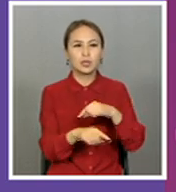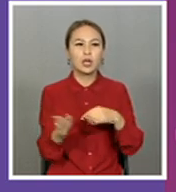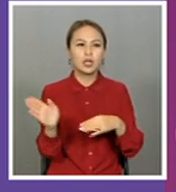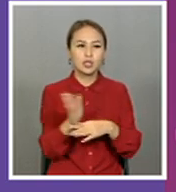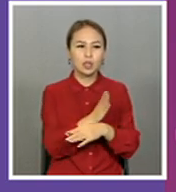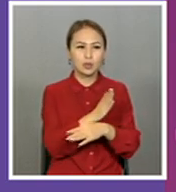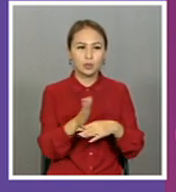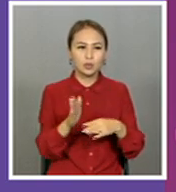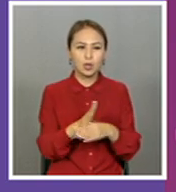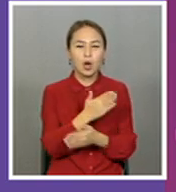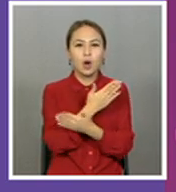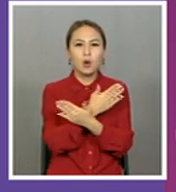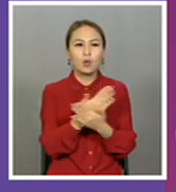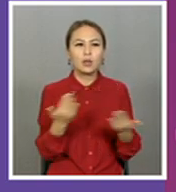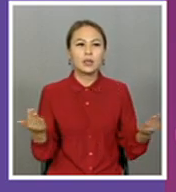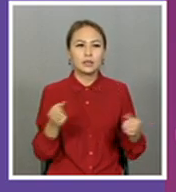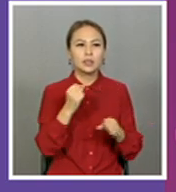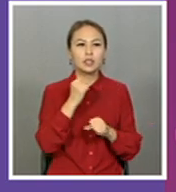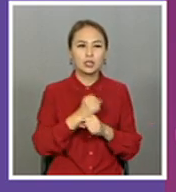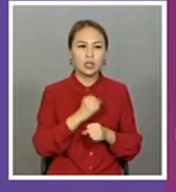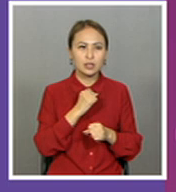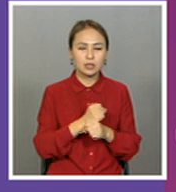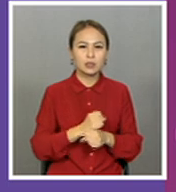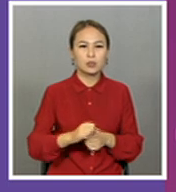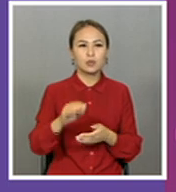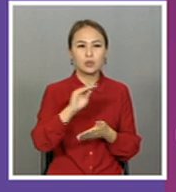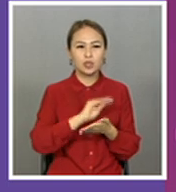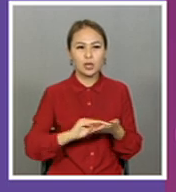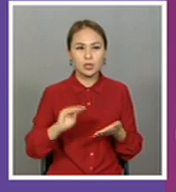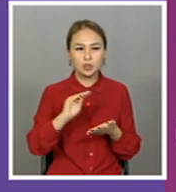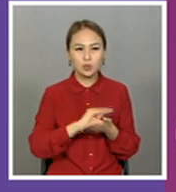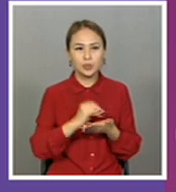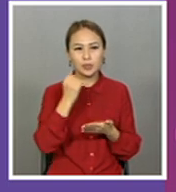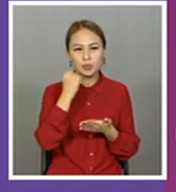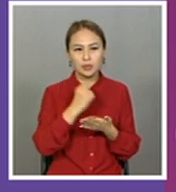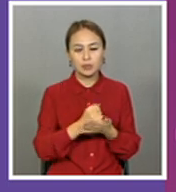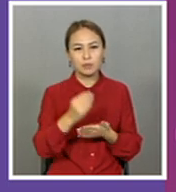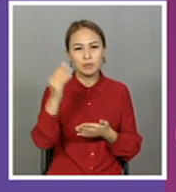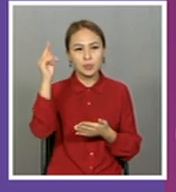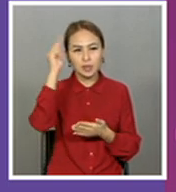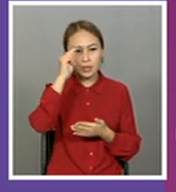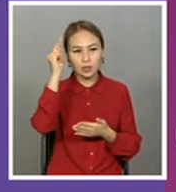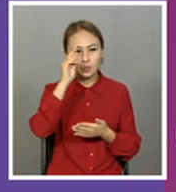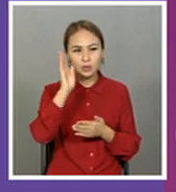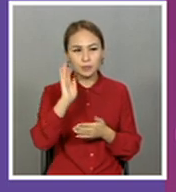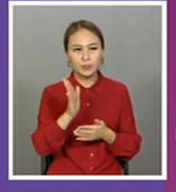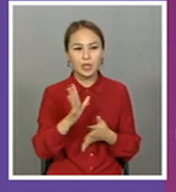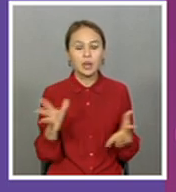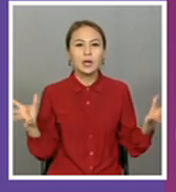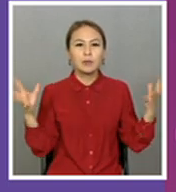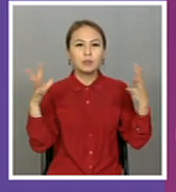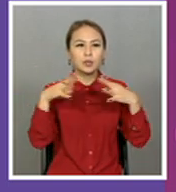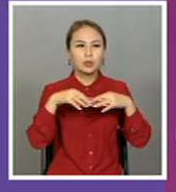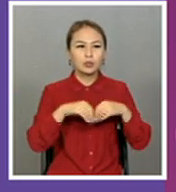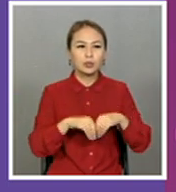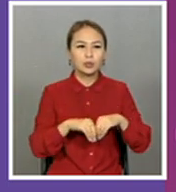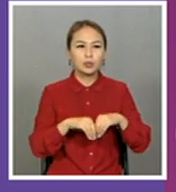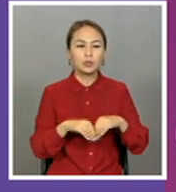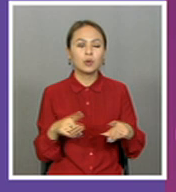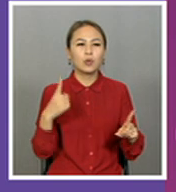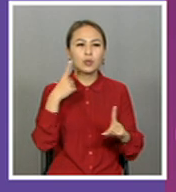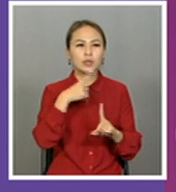бір-бірінен ажыратуды, олардың жасалу, жазылу емлесін меңгеруді,